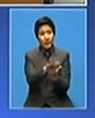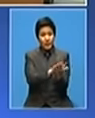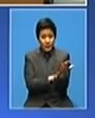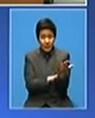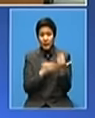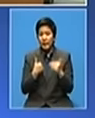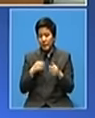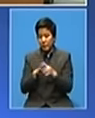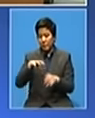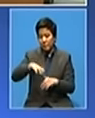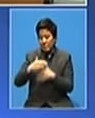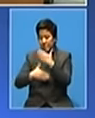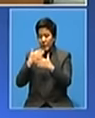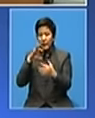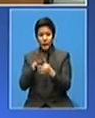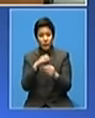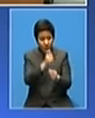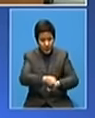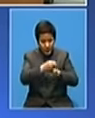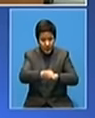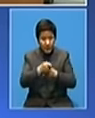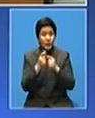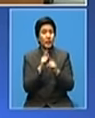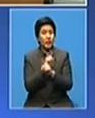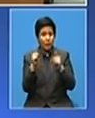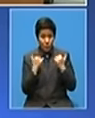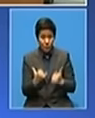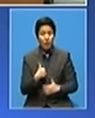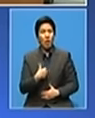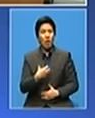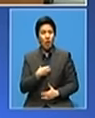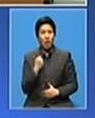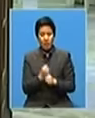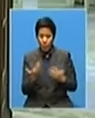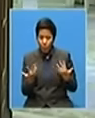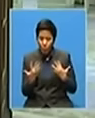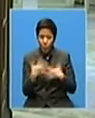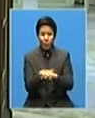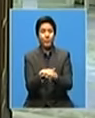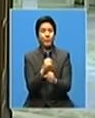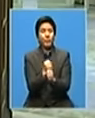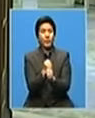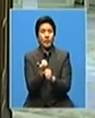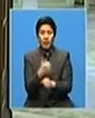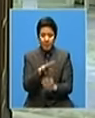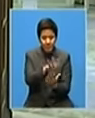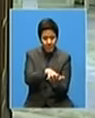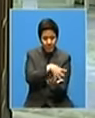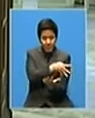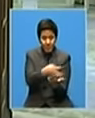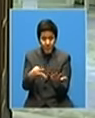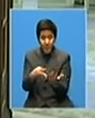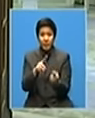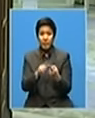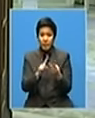สำนักงานพัฒนาการวิจัยการเกษตรแต่วันนี้เราต้องการให้มีการบูรณาการร่วมกันนะครับทั้งในส่วนของแผนงานในส่วน